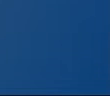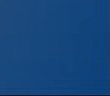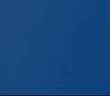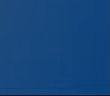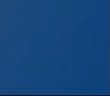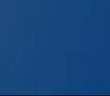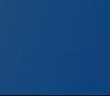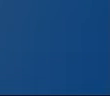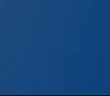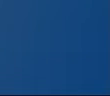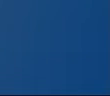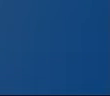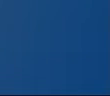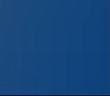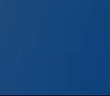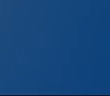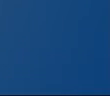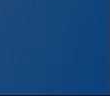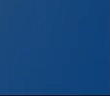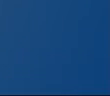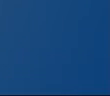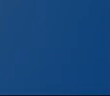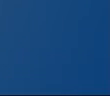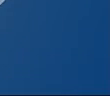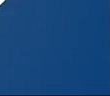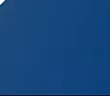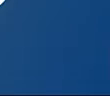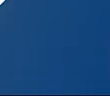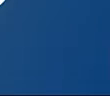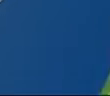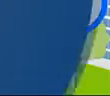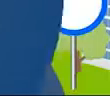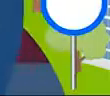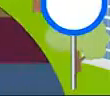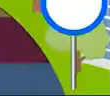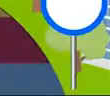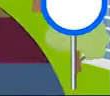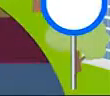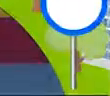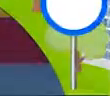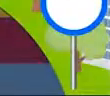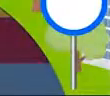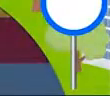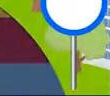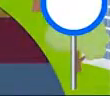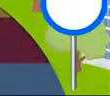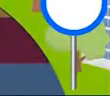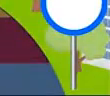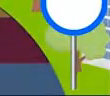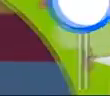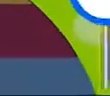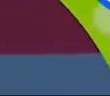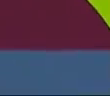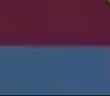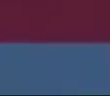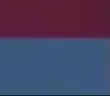odamlar tashvishlariga quloq tutildi. Ularning muammolariga yechim topildi. Ushbu yilda tushgan murojaatlar va